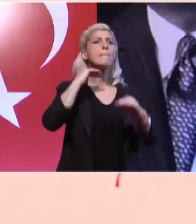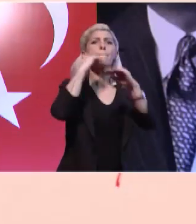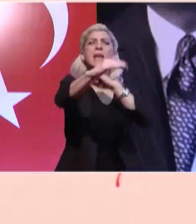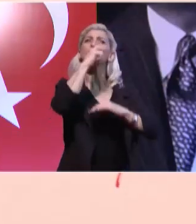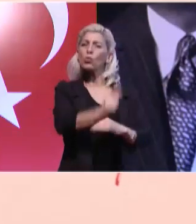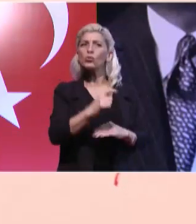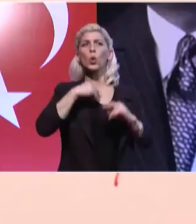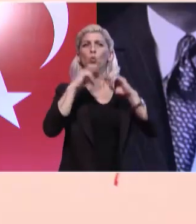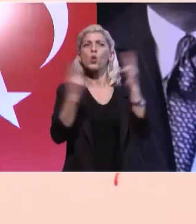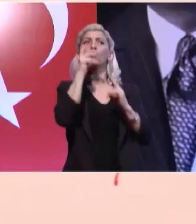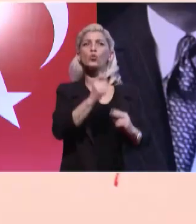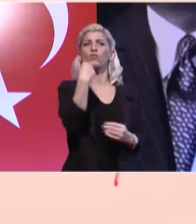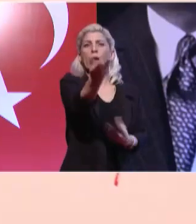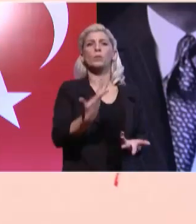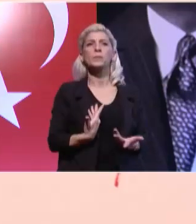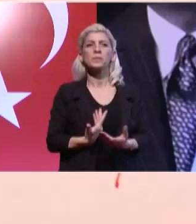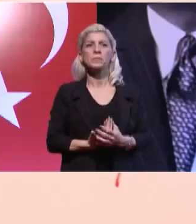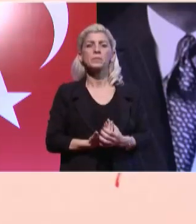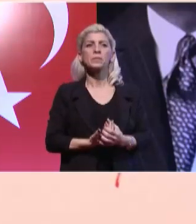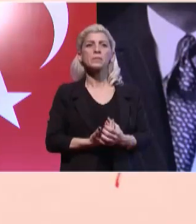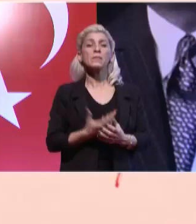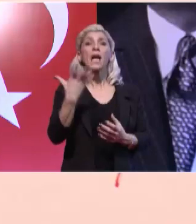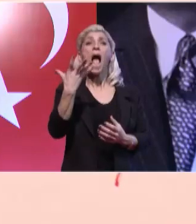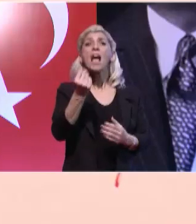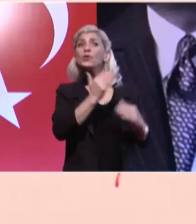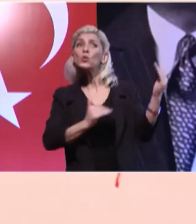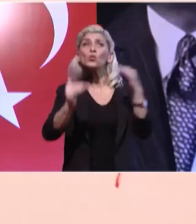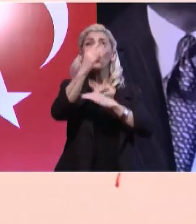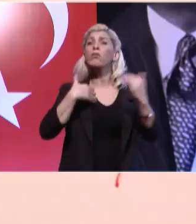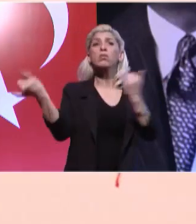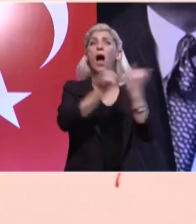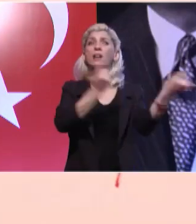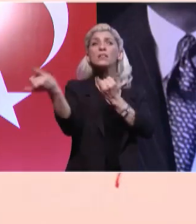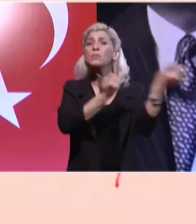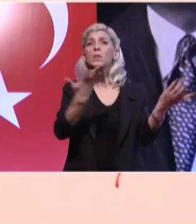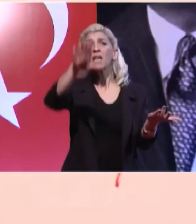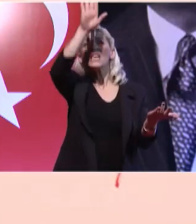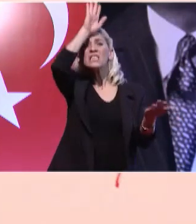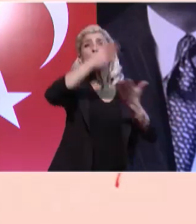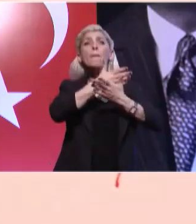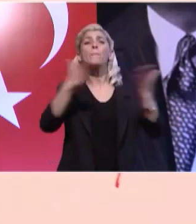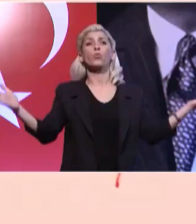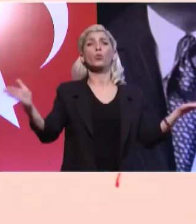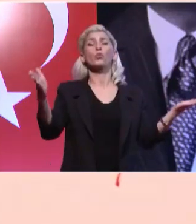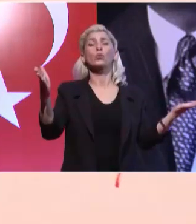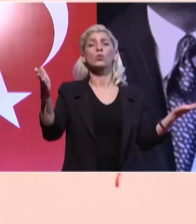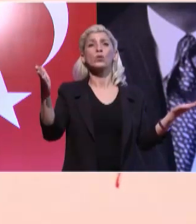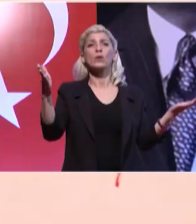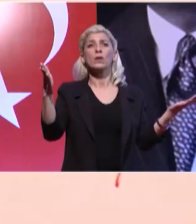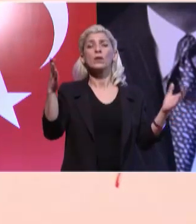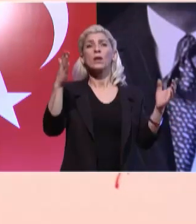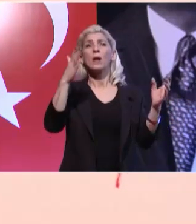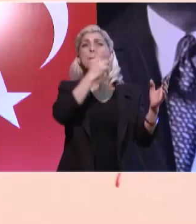Dünyaya sözümüzdür. En çok tartışılan olay İstanbul Büyükşehir Belediye Başkanlığı seçimleri